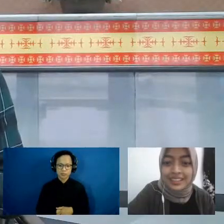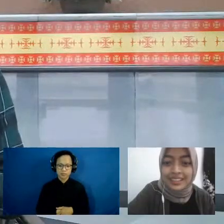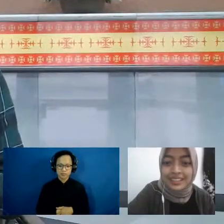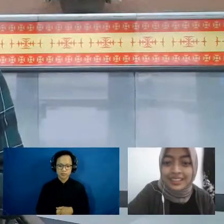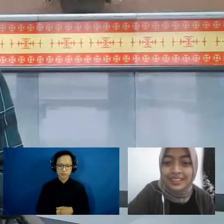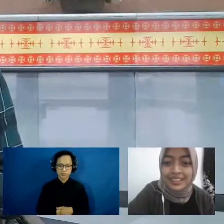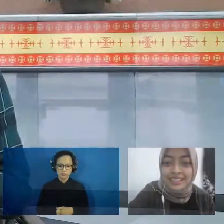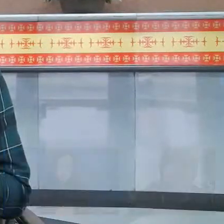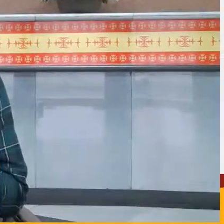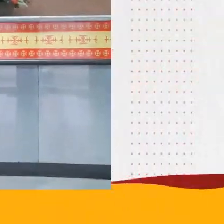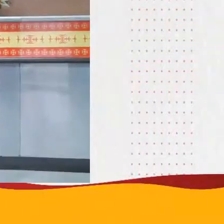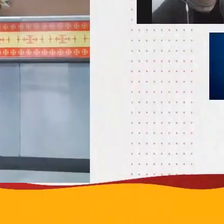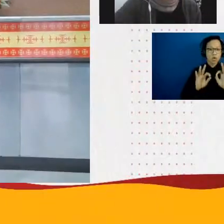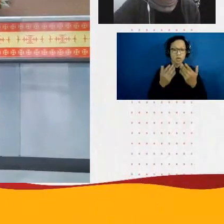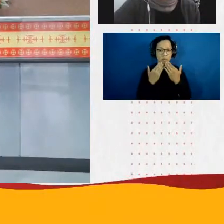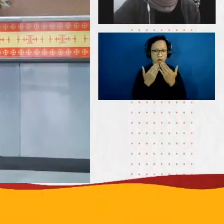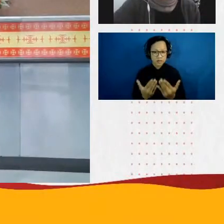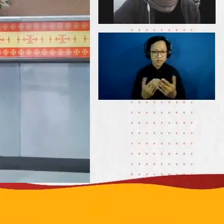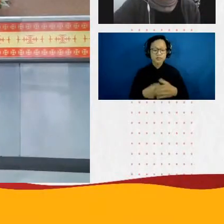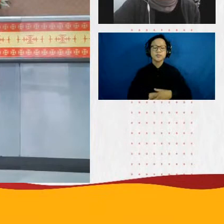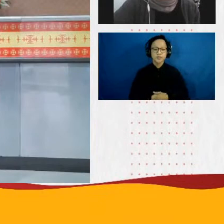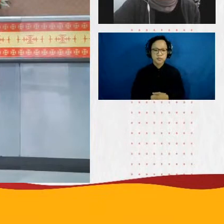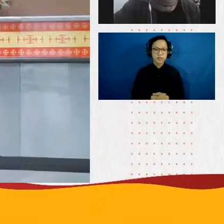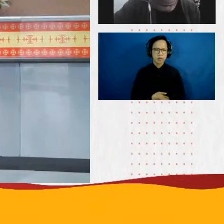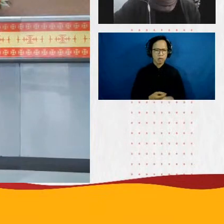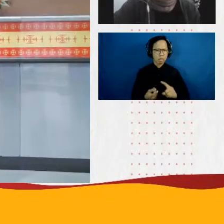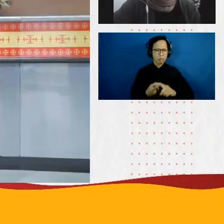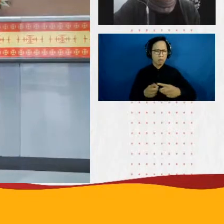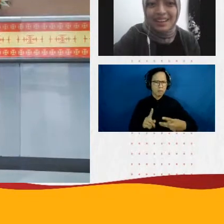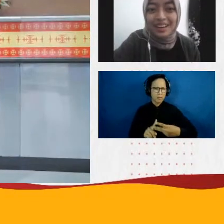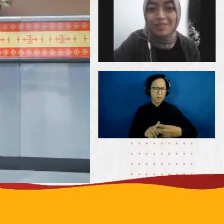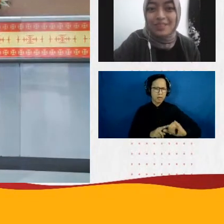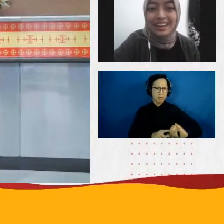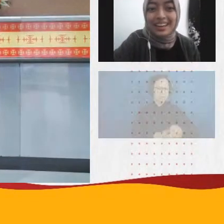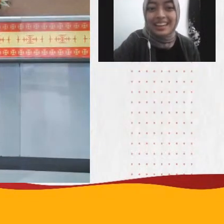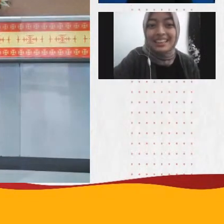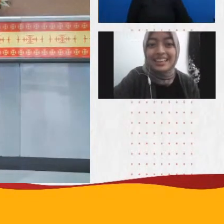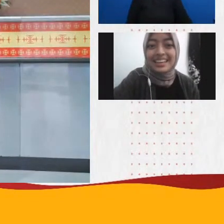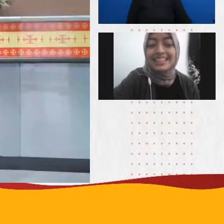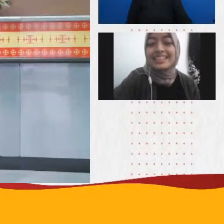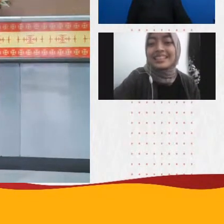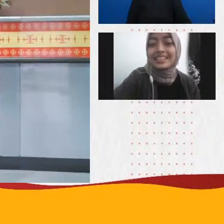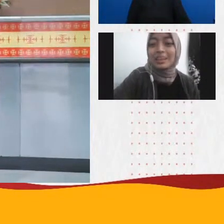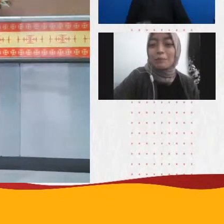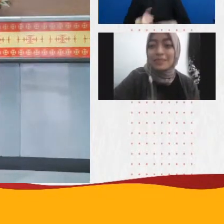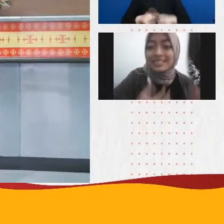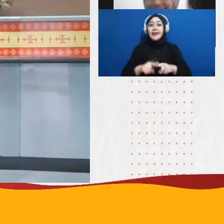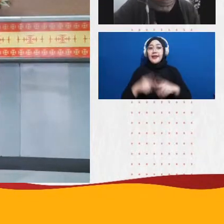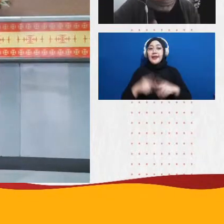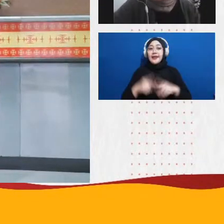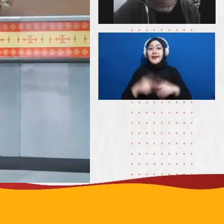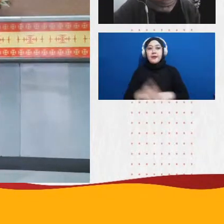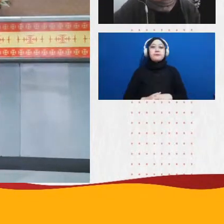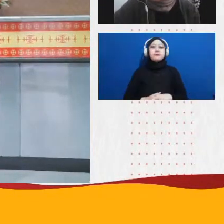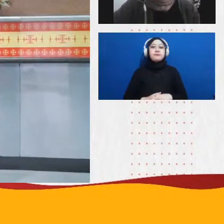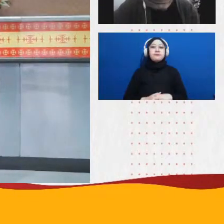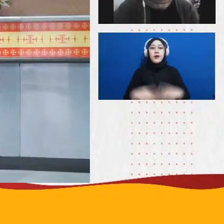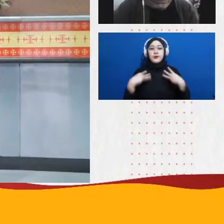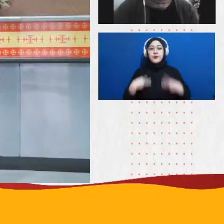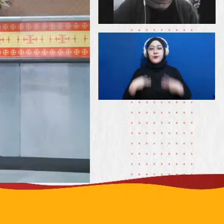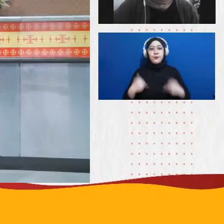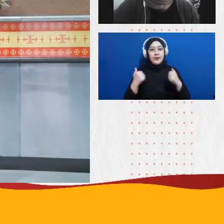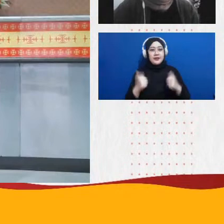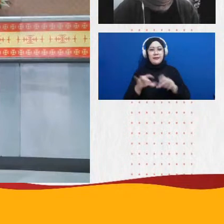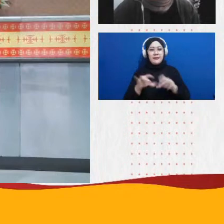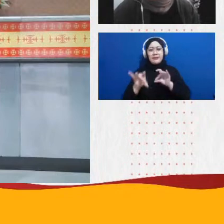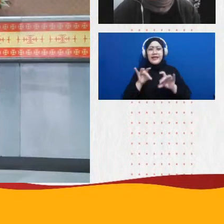Oke, siap, terima kasih. Nah, ini untuk teman-teman BBI tadi sudah disampaikan yang kepada Kanovian ya, intinya tetap bijak untuk memilih nih